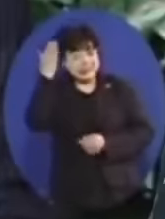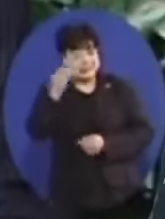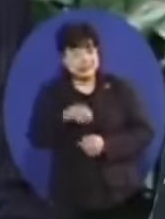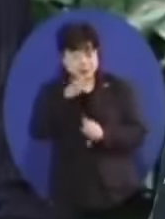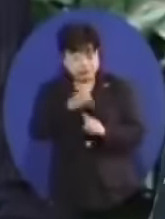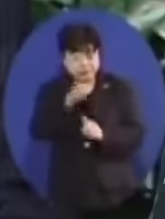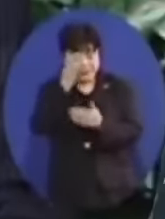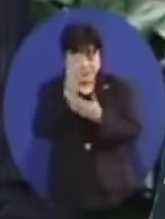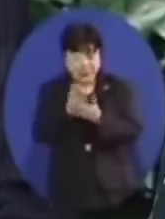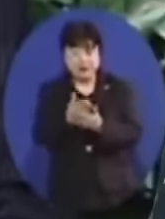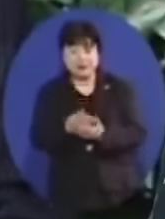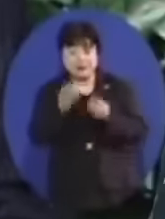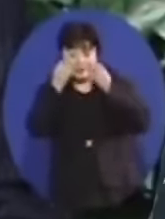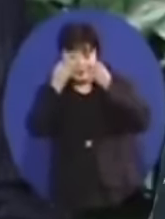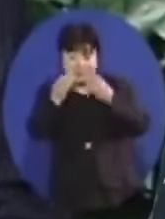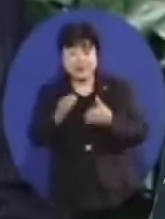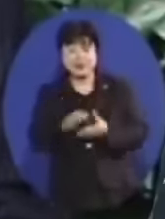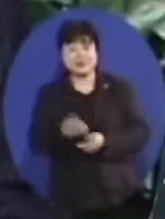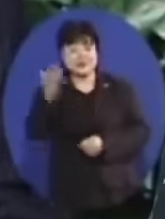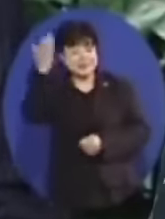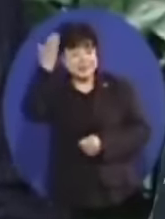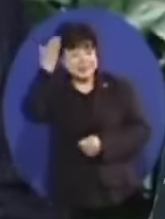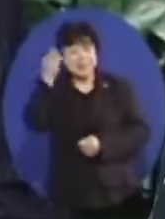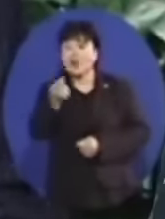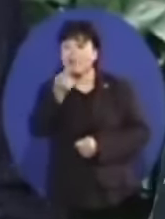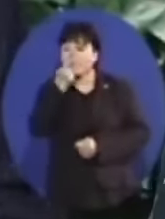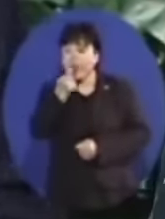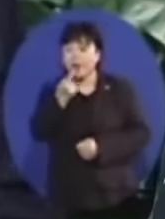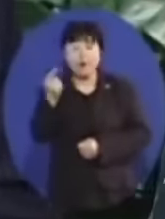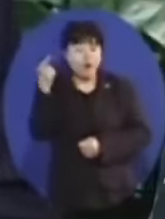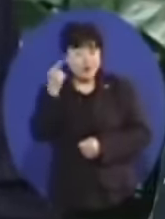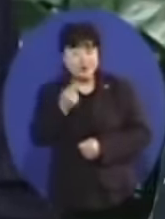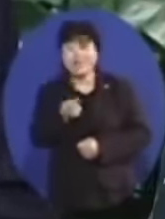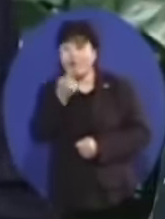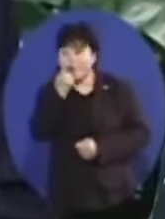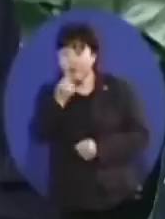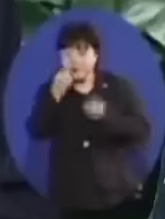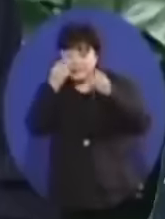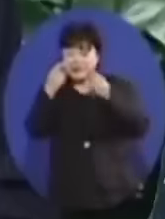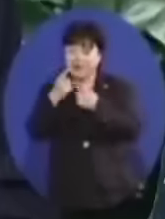말고 자꾸 듣고 보고 배우고 새로워져야 됩니다.